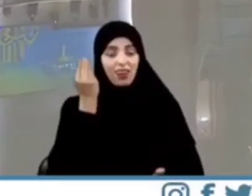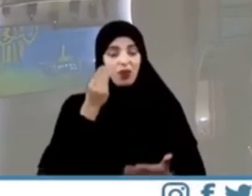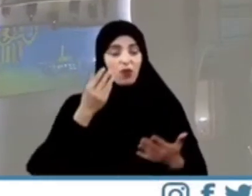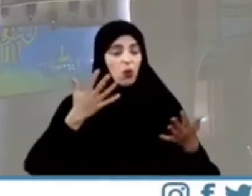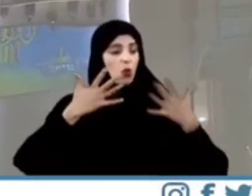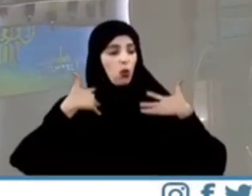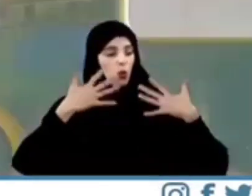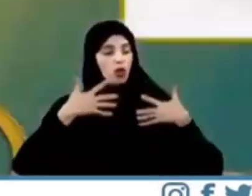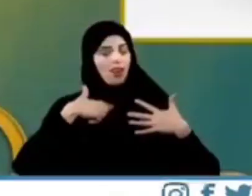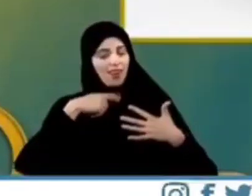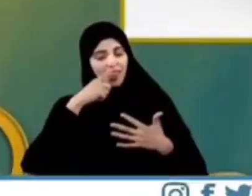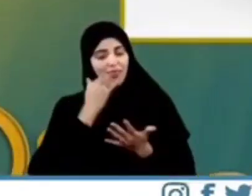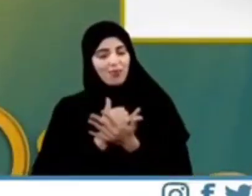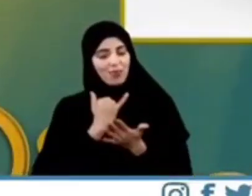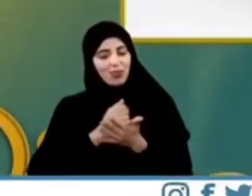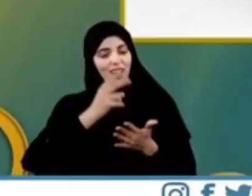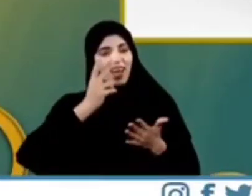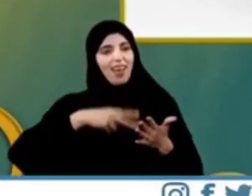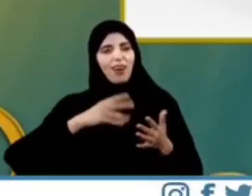مهب الريح.